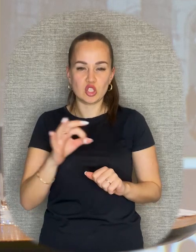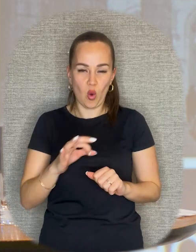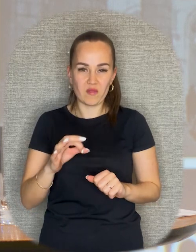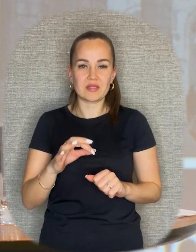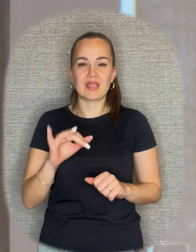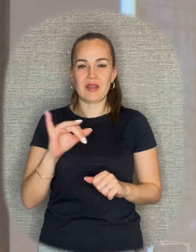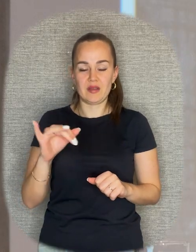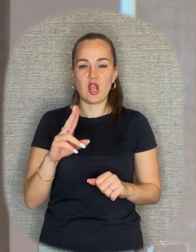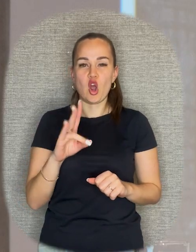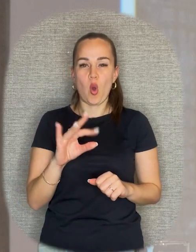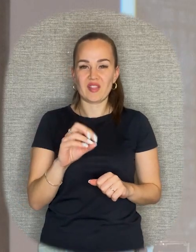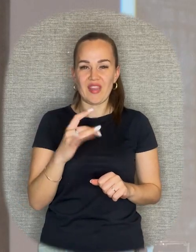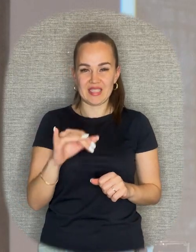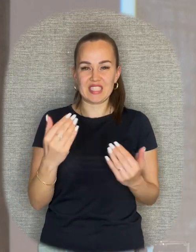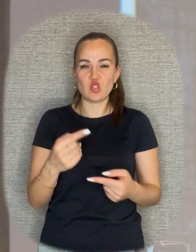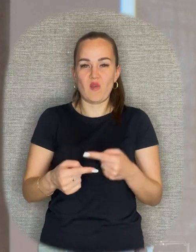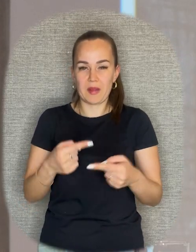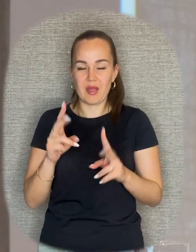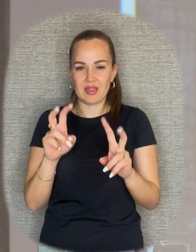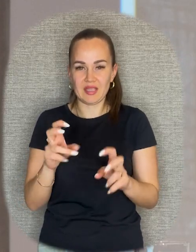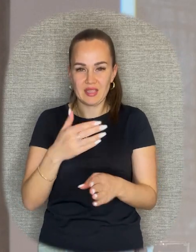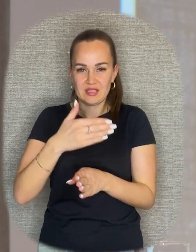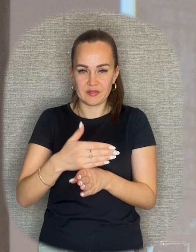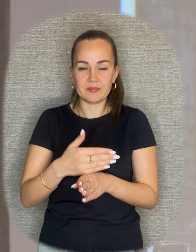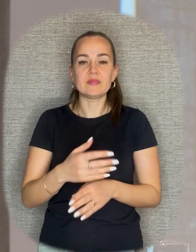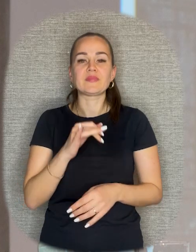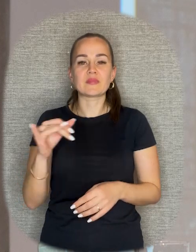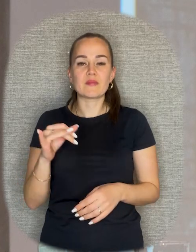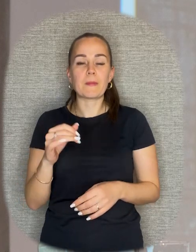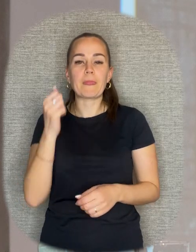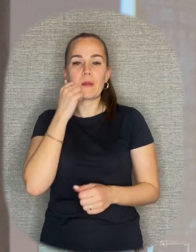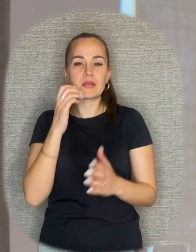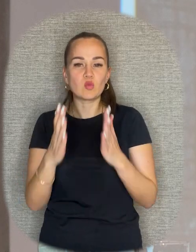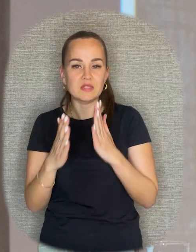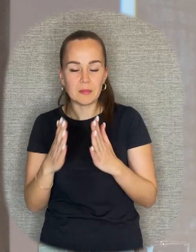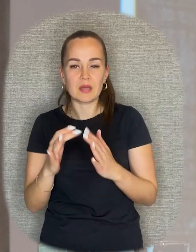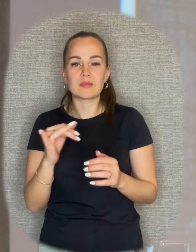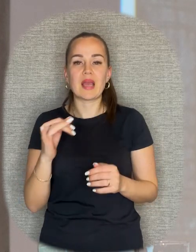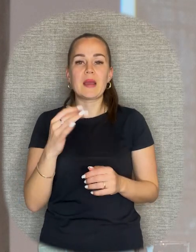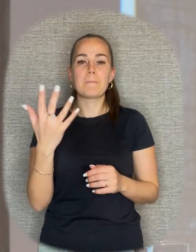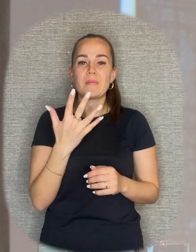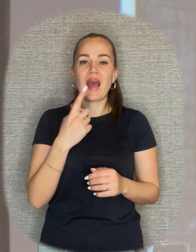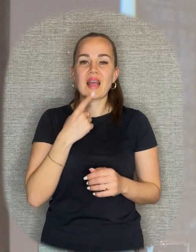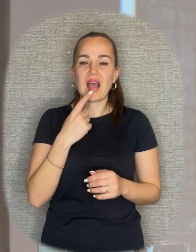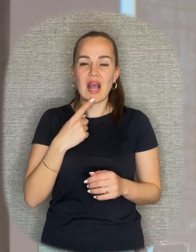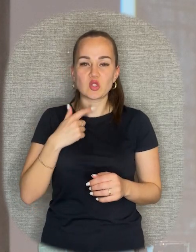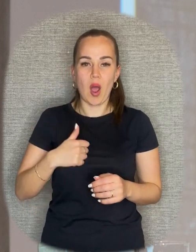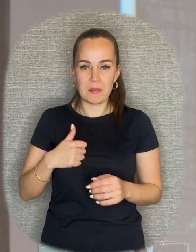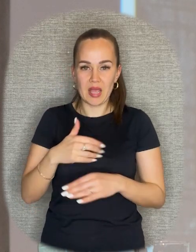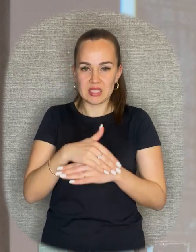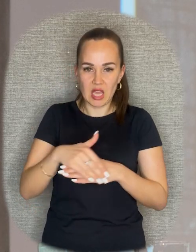чения про масима горько даровского и кровер современных и